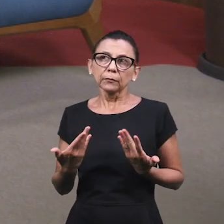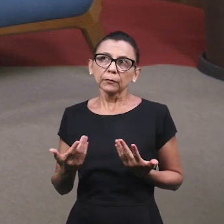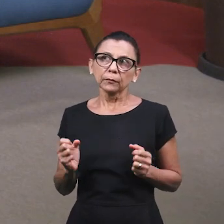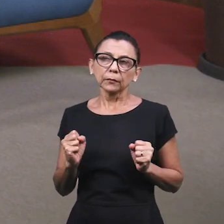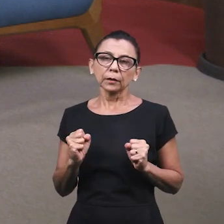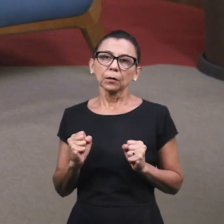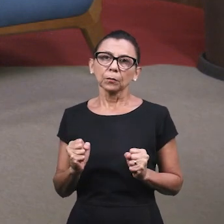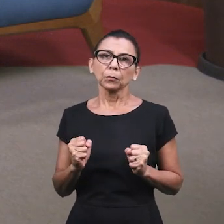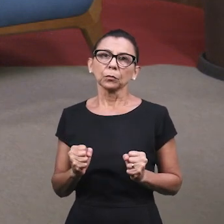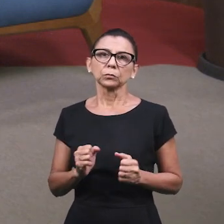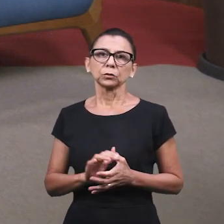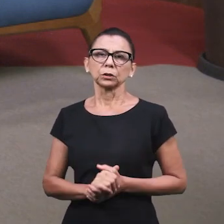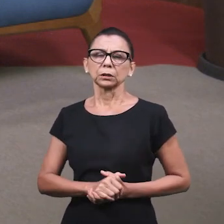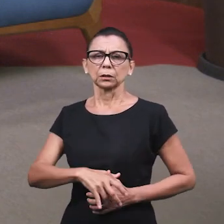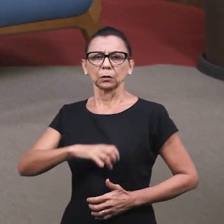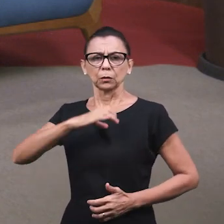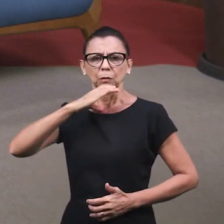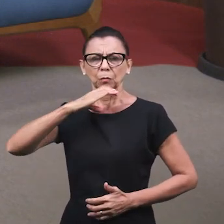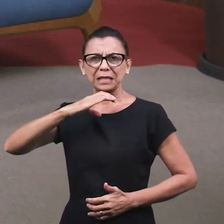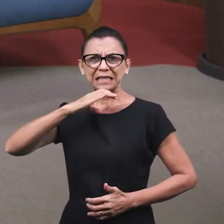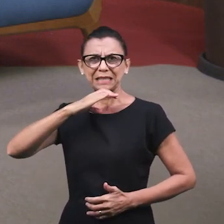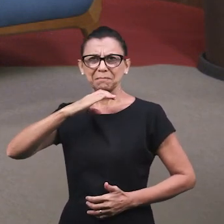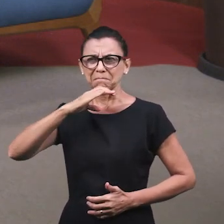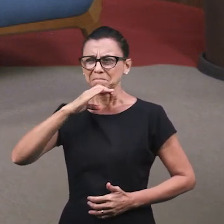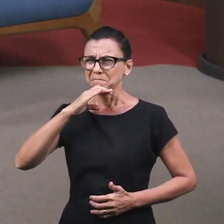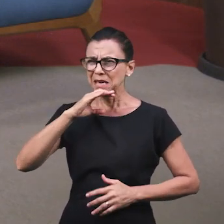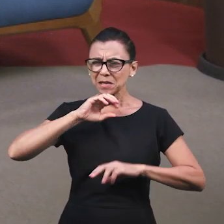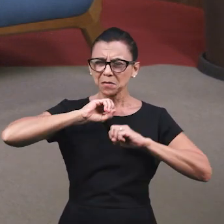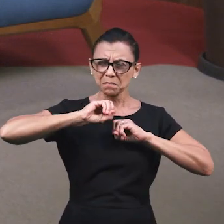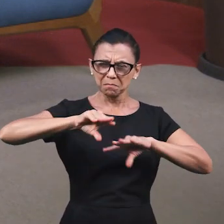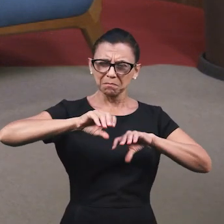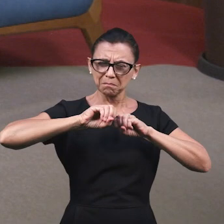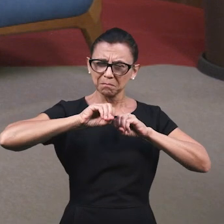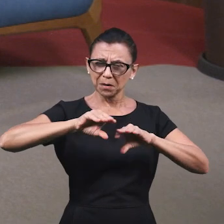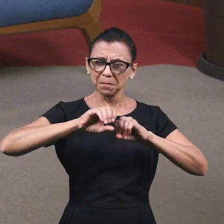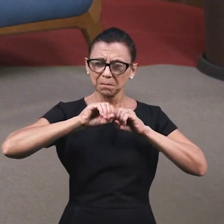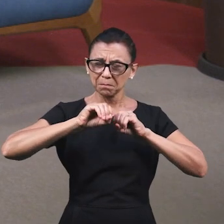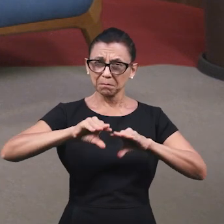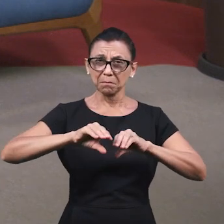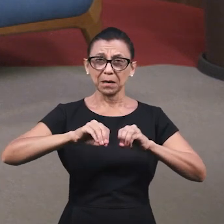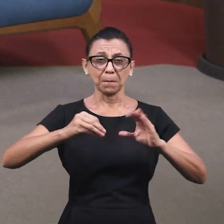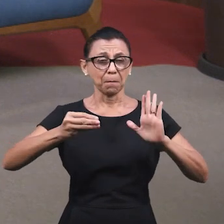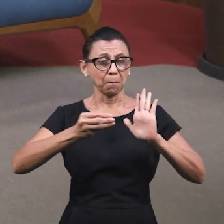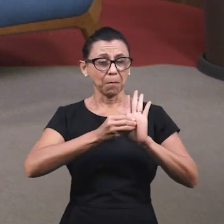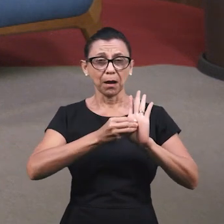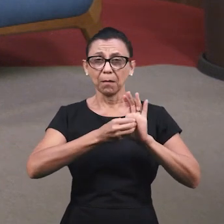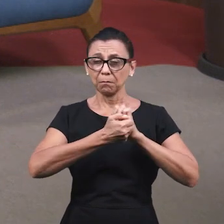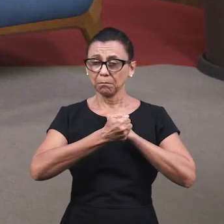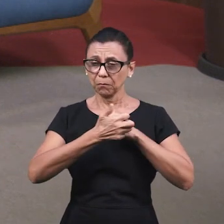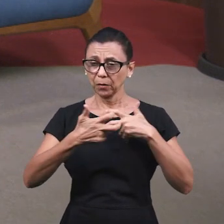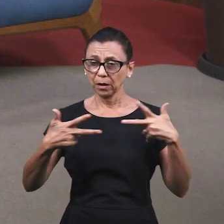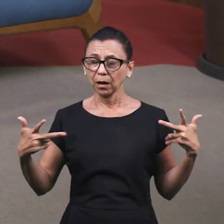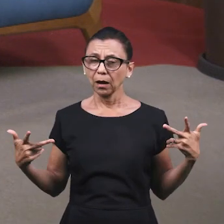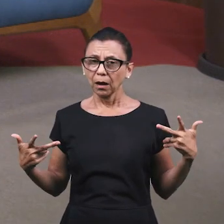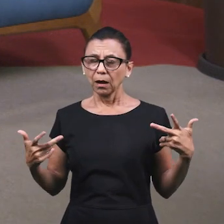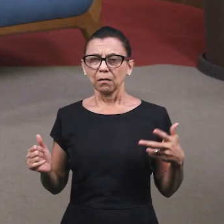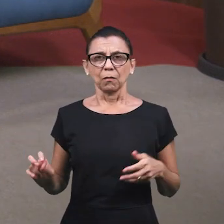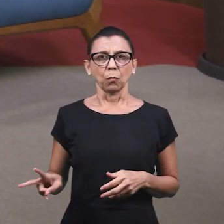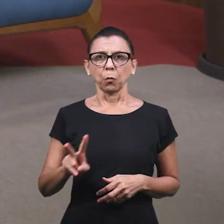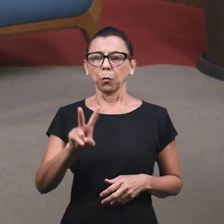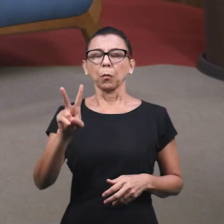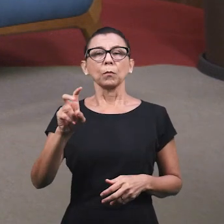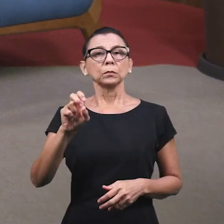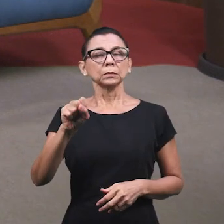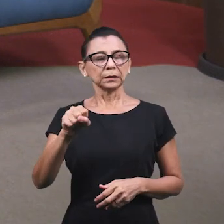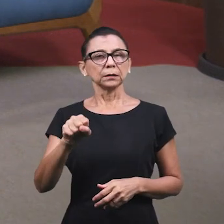Regardez bien, je pourrais même être très connaisseur, enseigner beaucoup de choses.